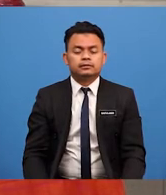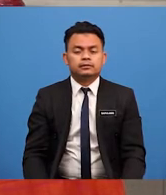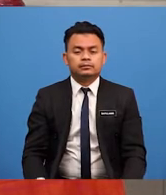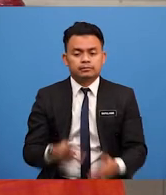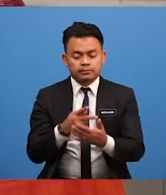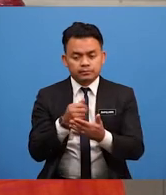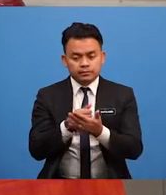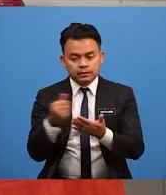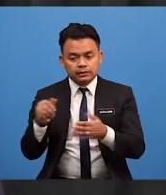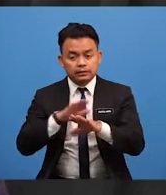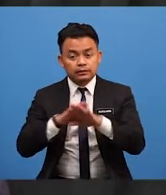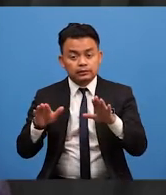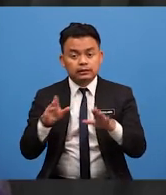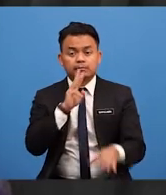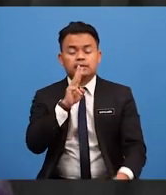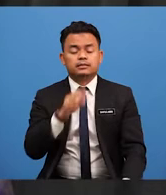sebarang kemalangan.